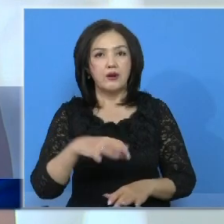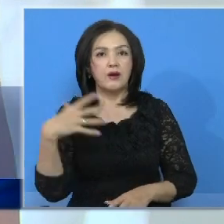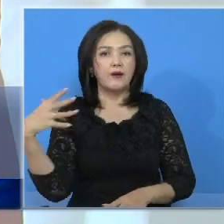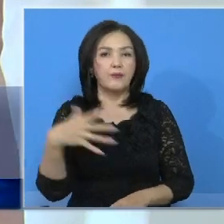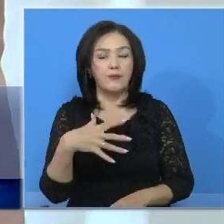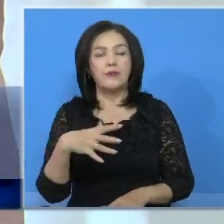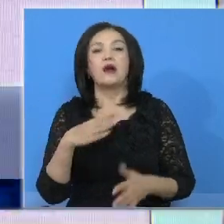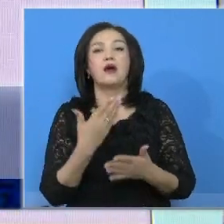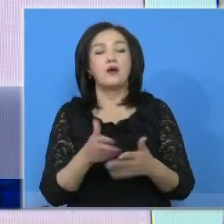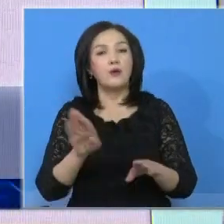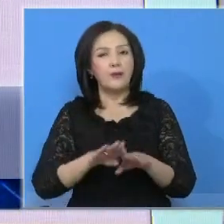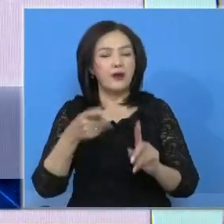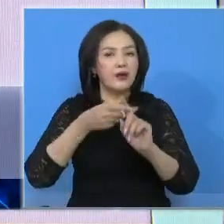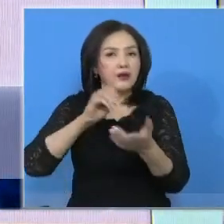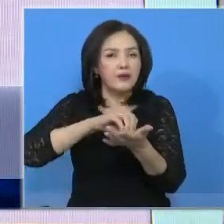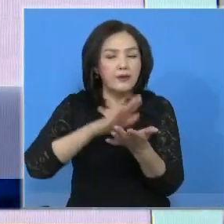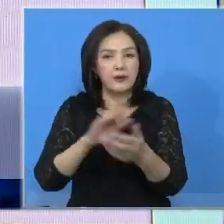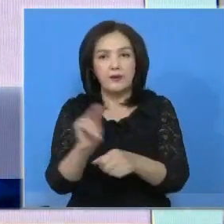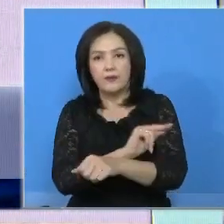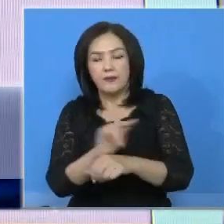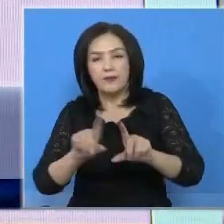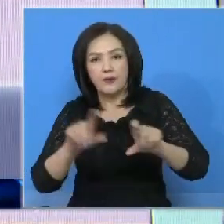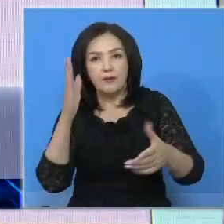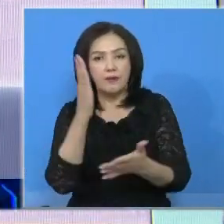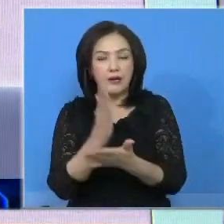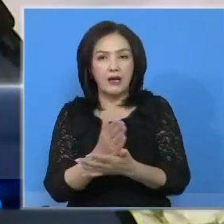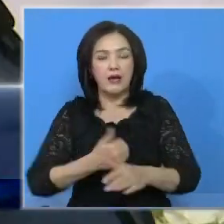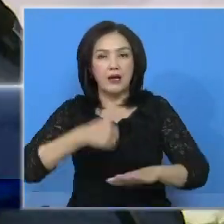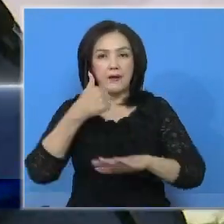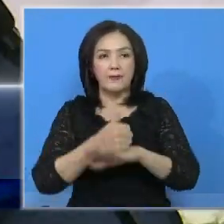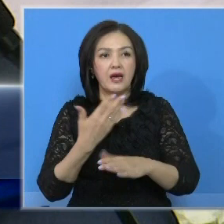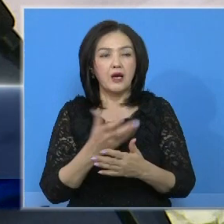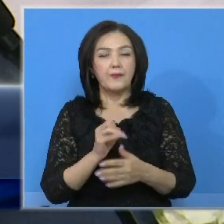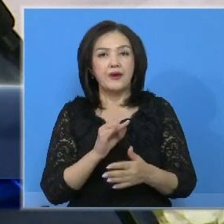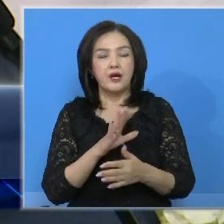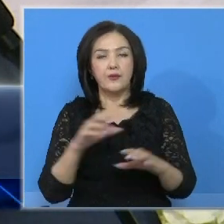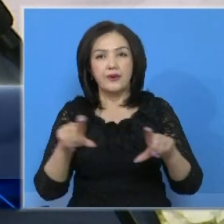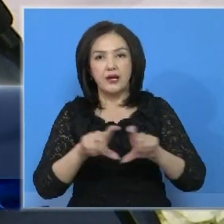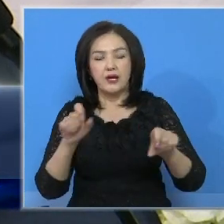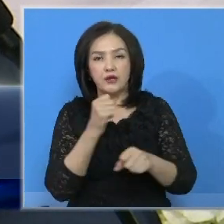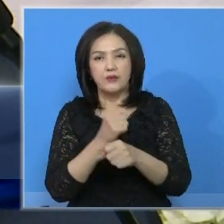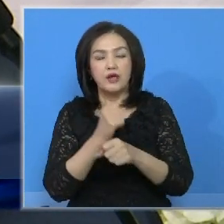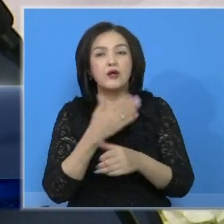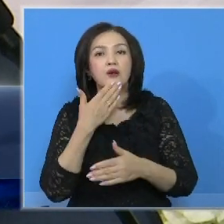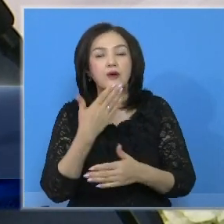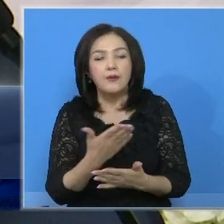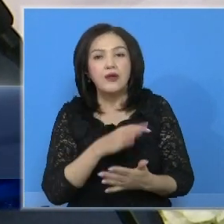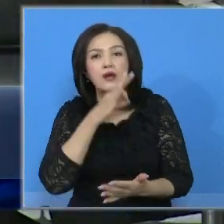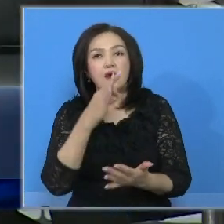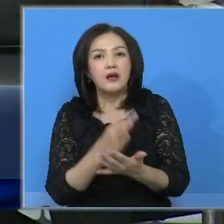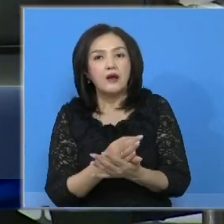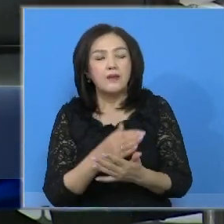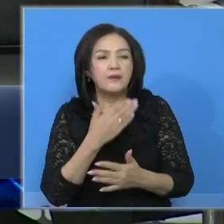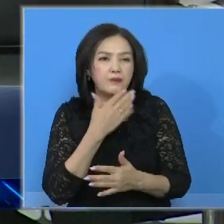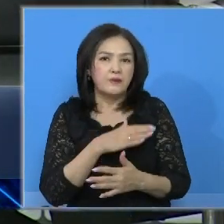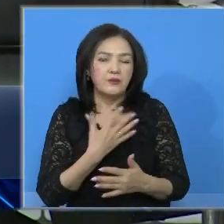5000-ға жуық. Оларды тіркеп емдейтін орталықтар бар. Аймақ басшысы мамандардан осы орталықтардың жұмысының нәтижесін сұрап, жауабына